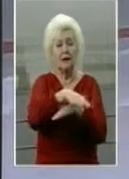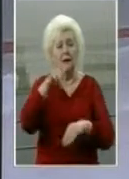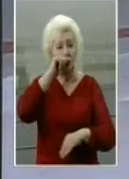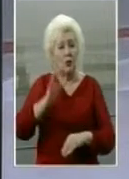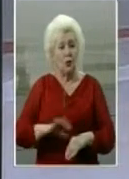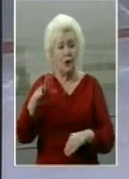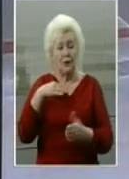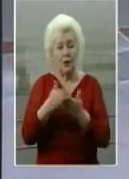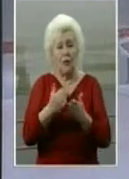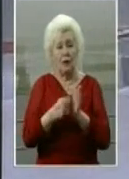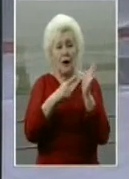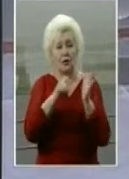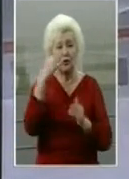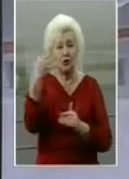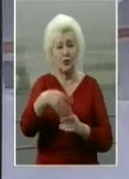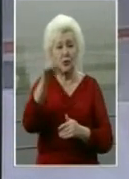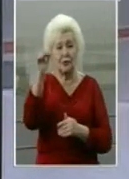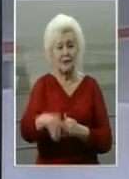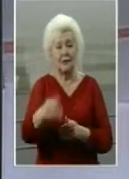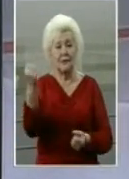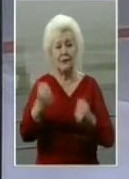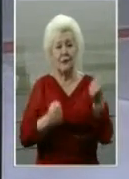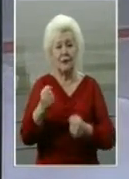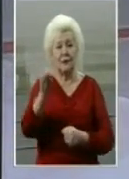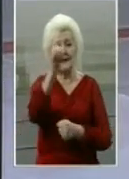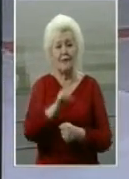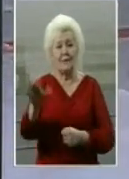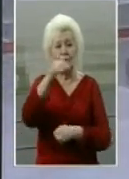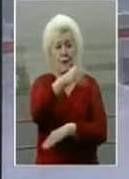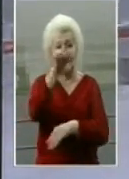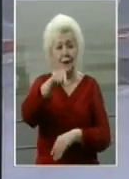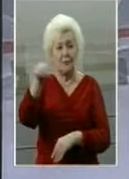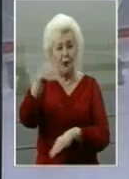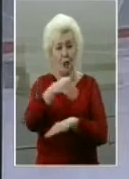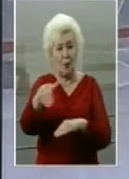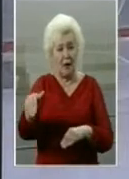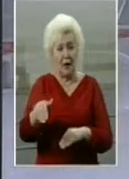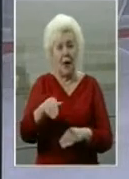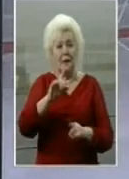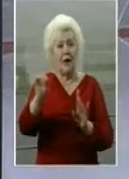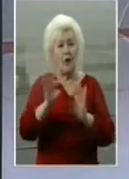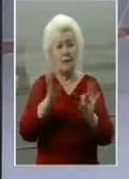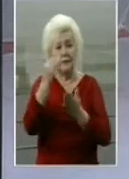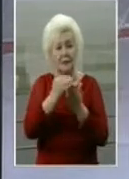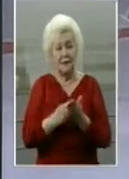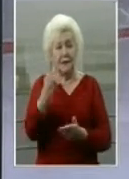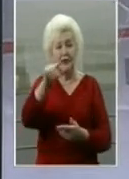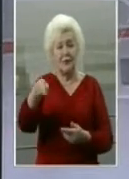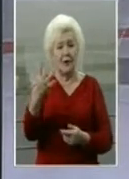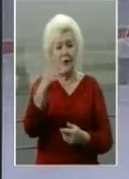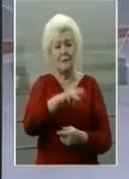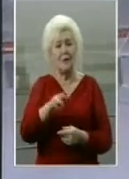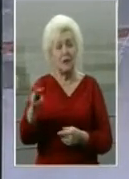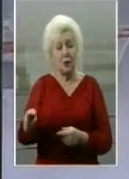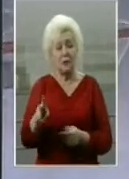України перебувало близько 640 тисяч автівок з європейськими номерами. Неофіційна статистика інша – 2,5